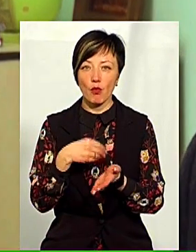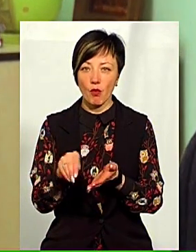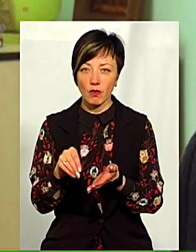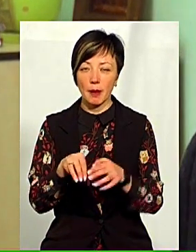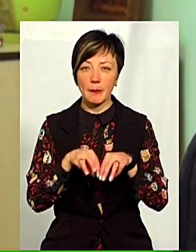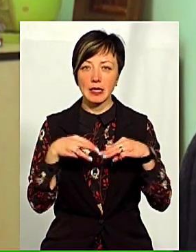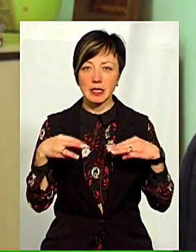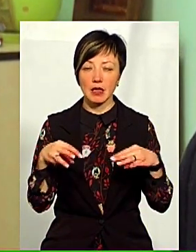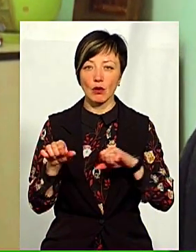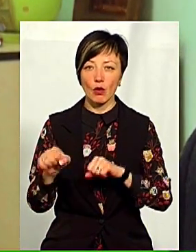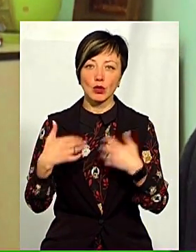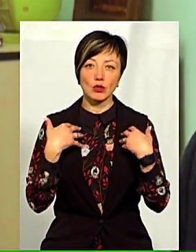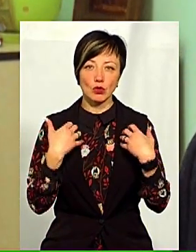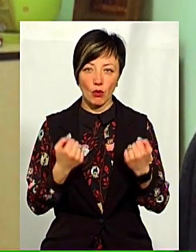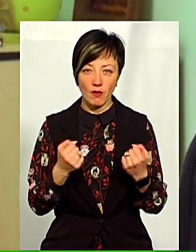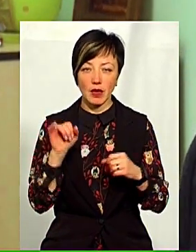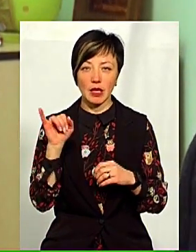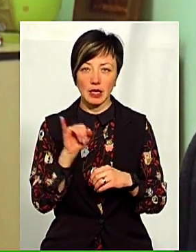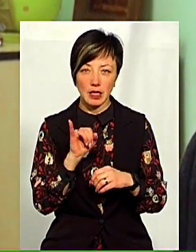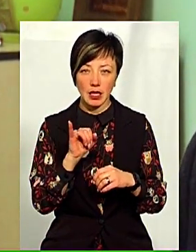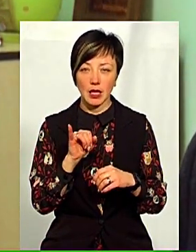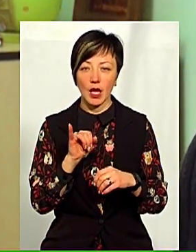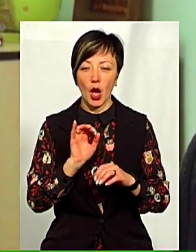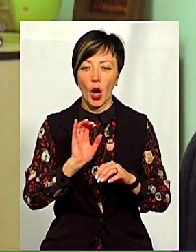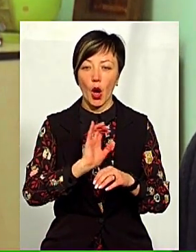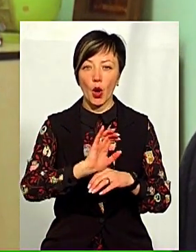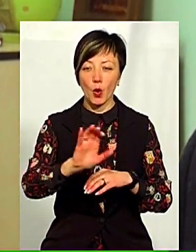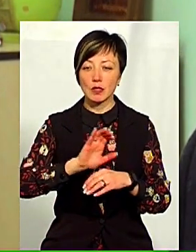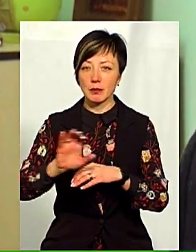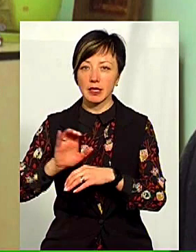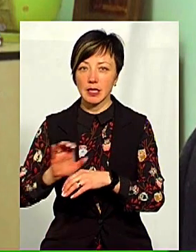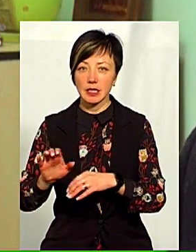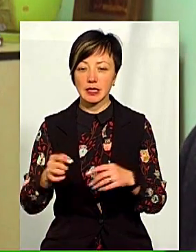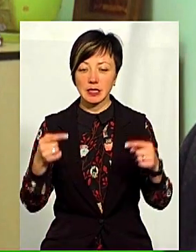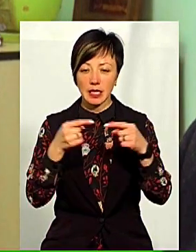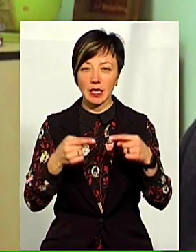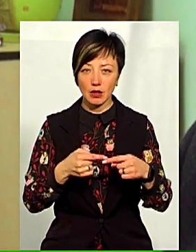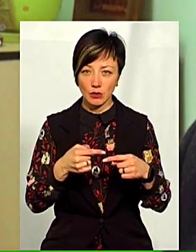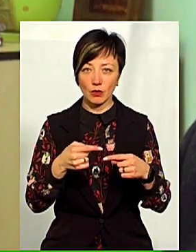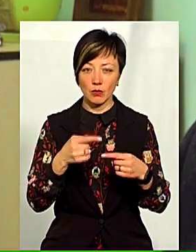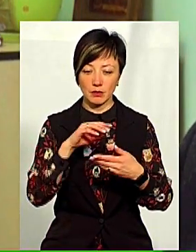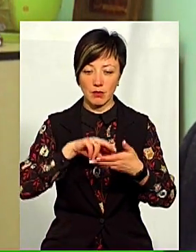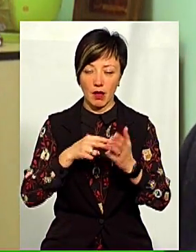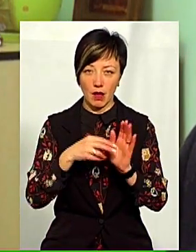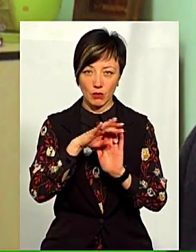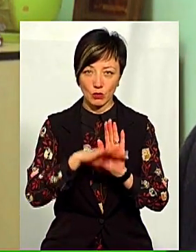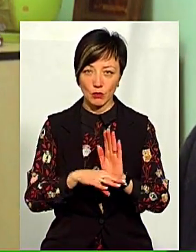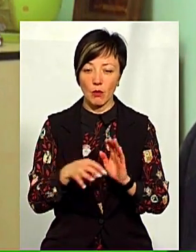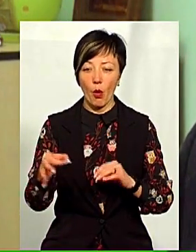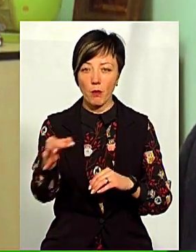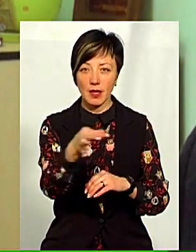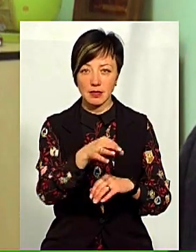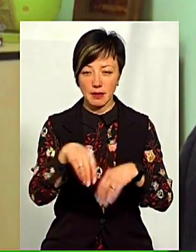закуповувати Міністерство охорони здоров'я і розподіляти згідно рознарядки по